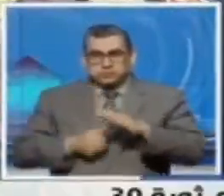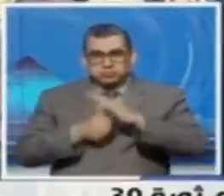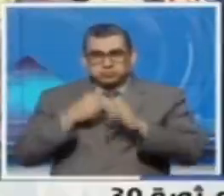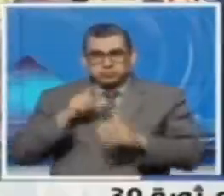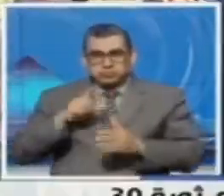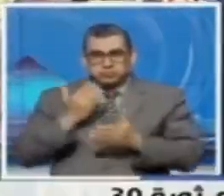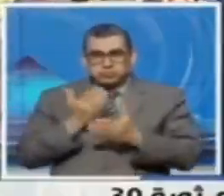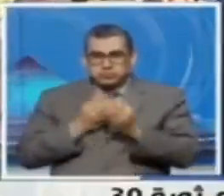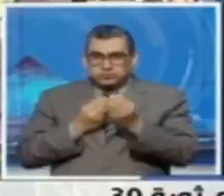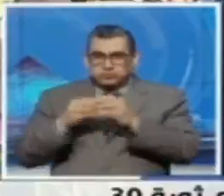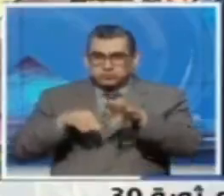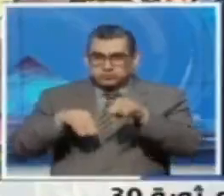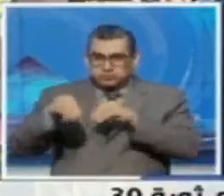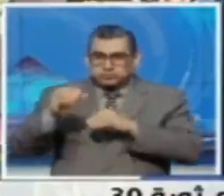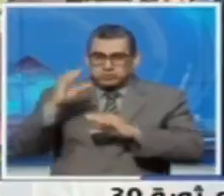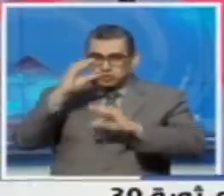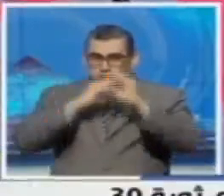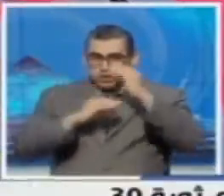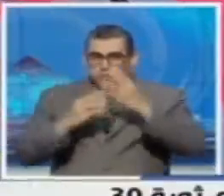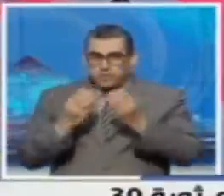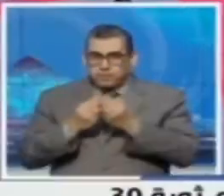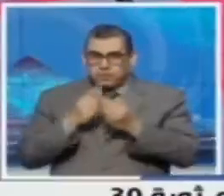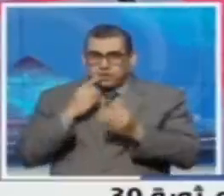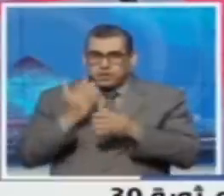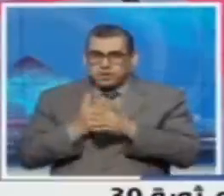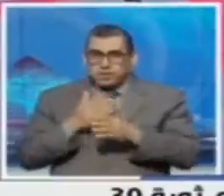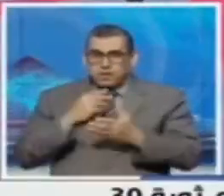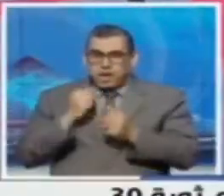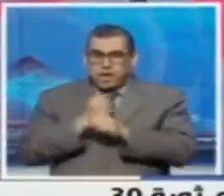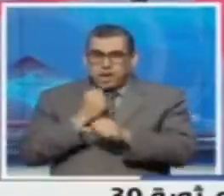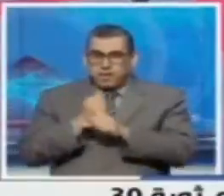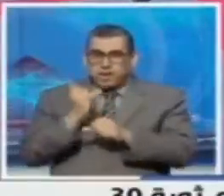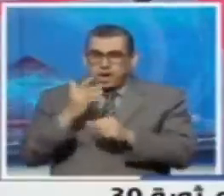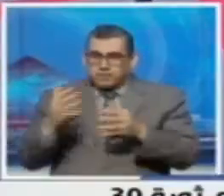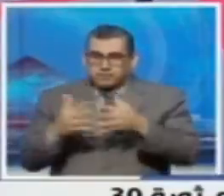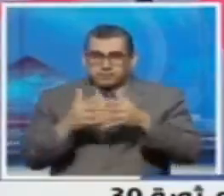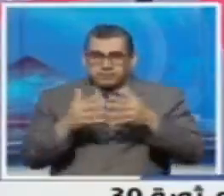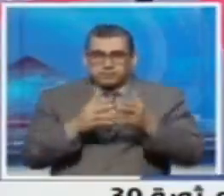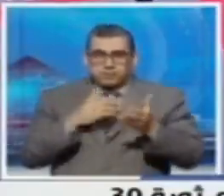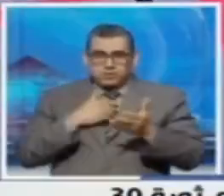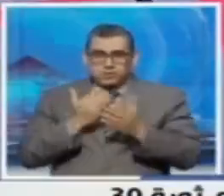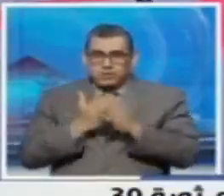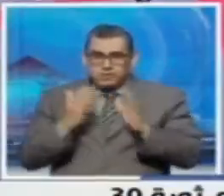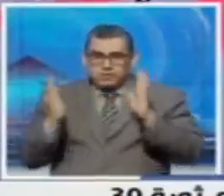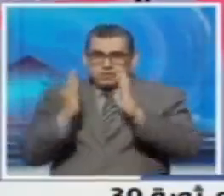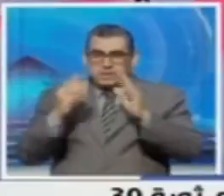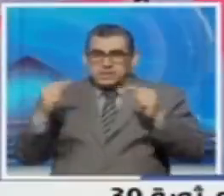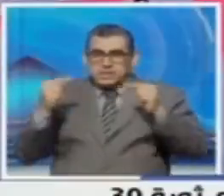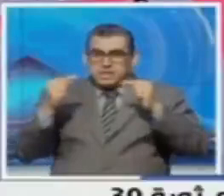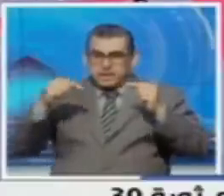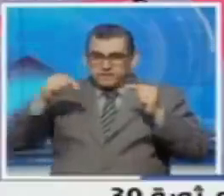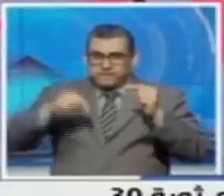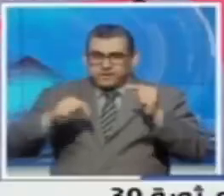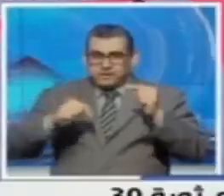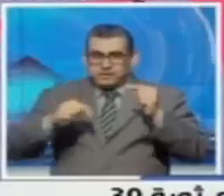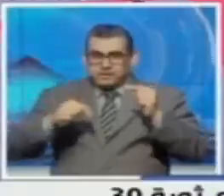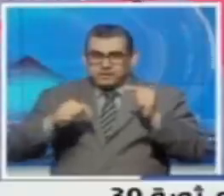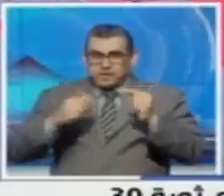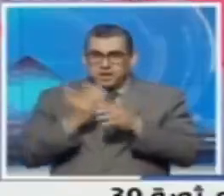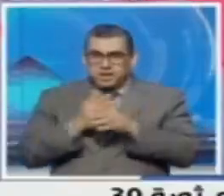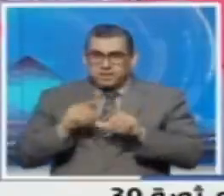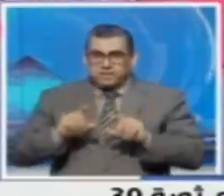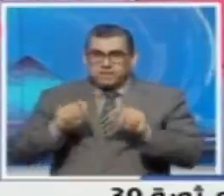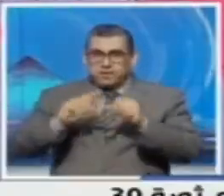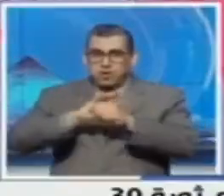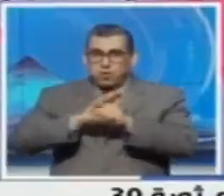وهذا التنسيق والتشاور يأتي في إطار العمل العربي المشترك لمواجهة التحديات الناجمة عن كورونا